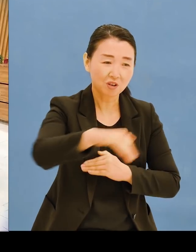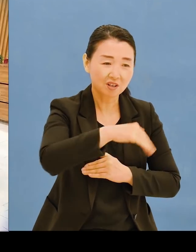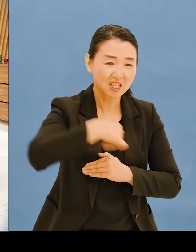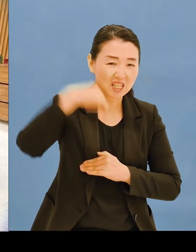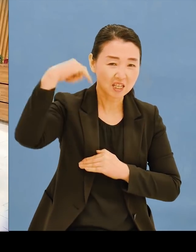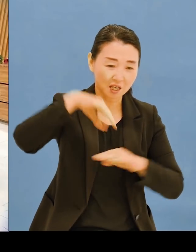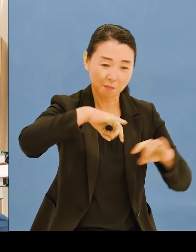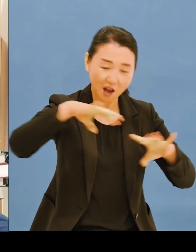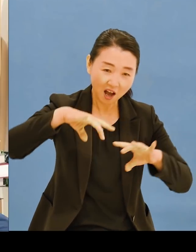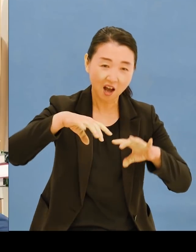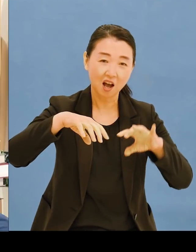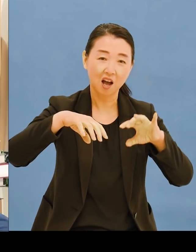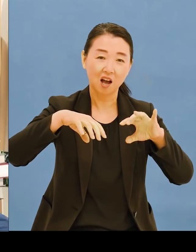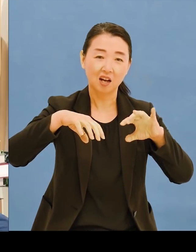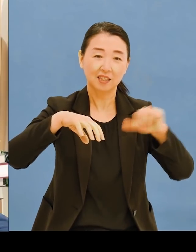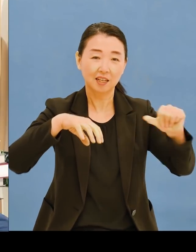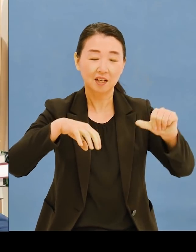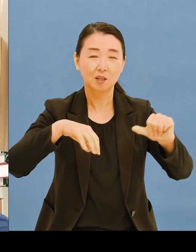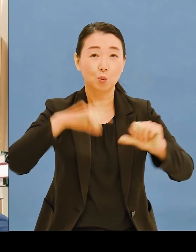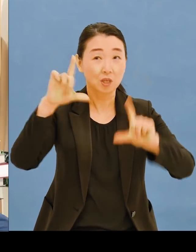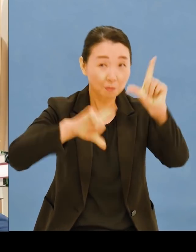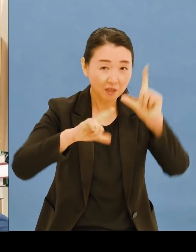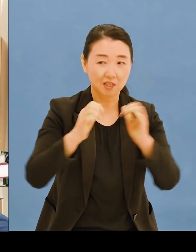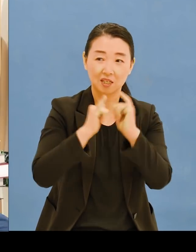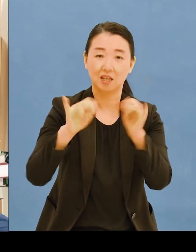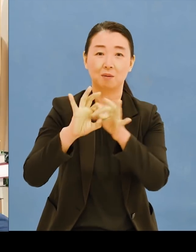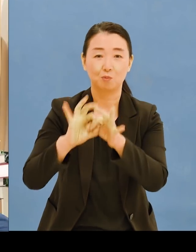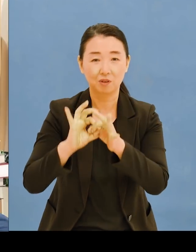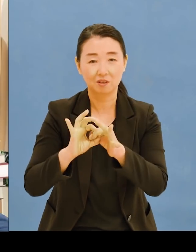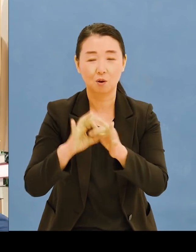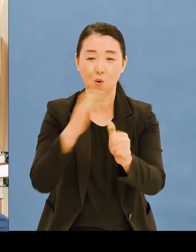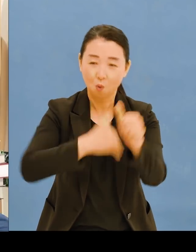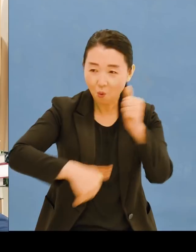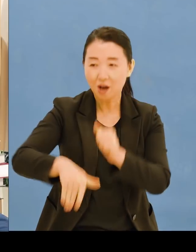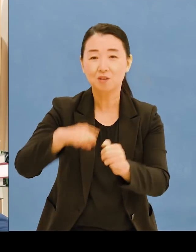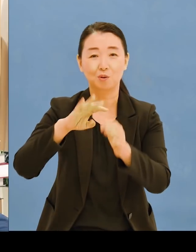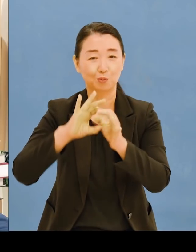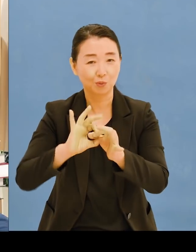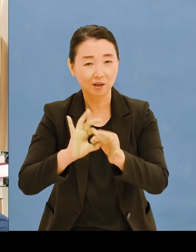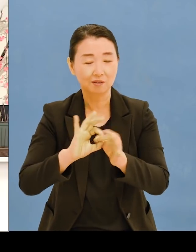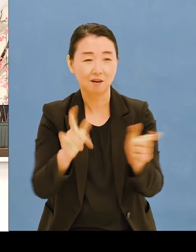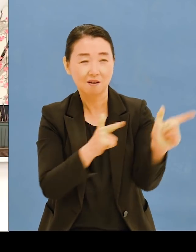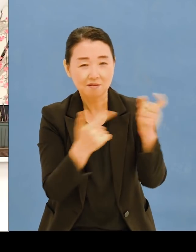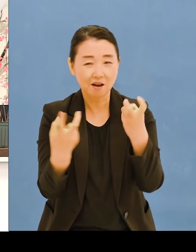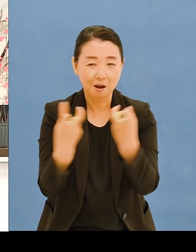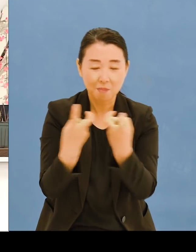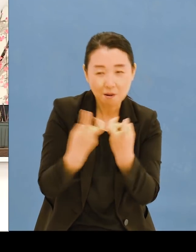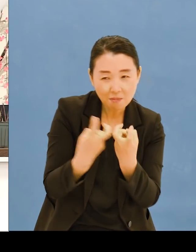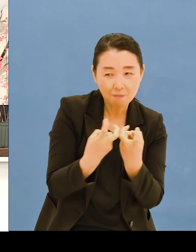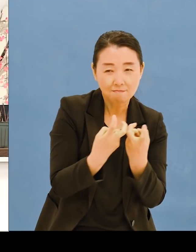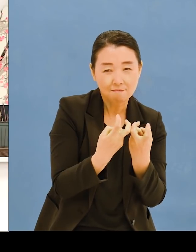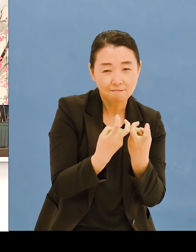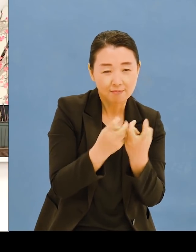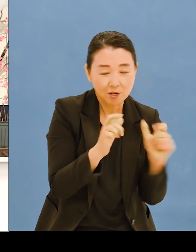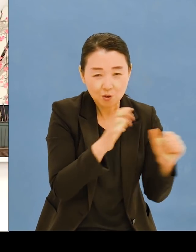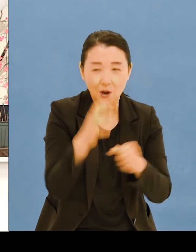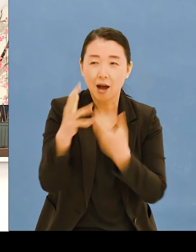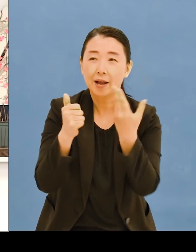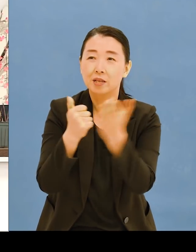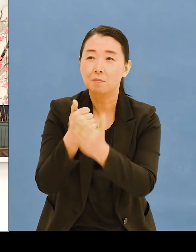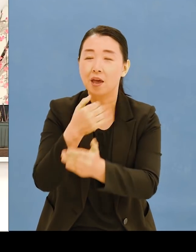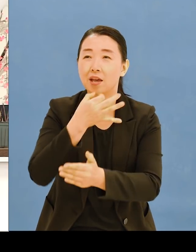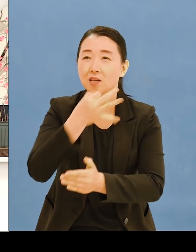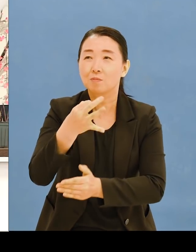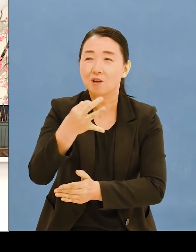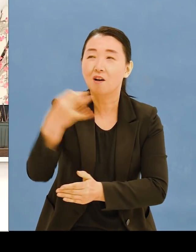오감을 통해서 그래서 뭐 이미지든지 그다음에 사람을 통해서든지 네. 환경을 통해서든지 다양한 방법으로 하나님의 음성을 들을 수